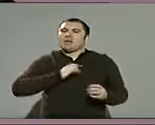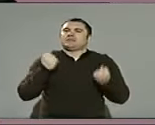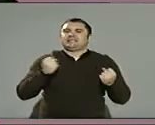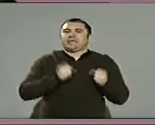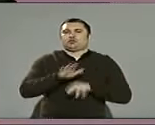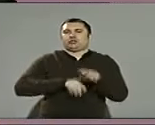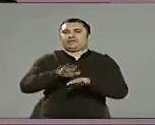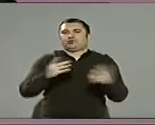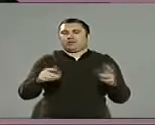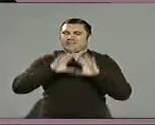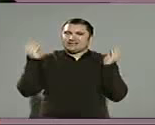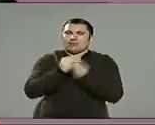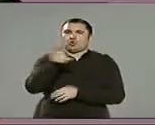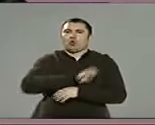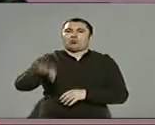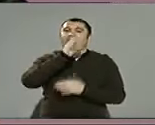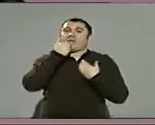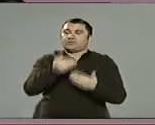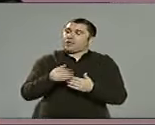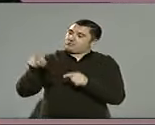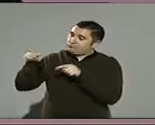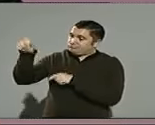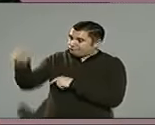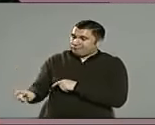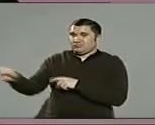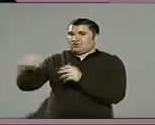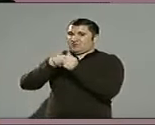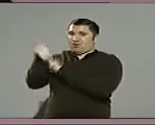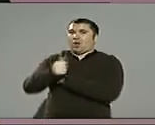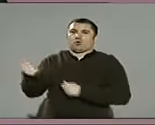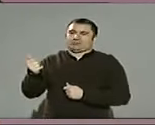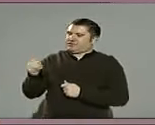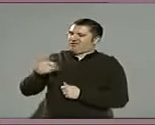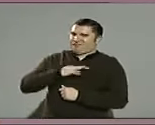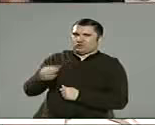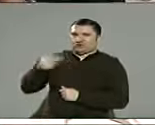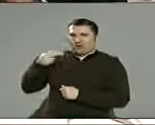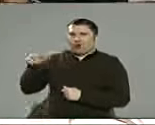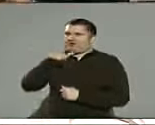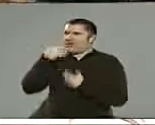Schritt in ganz Europa. Vielen Dank, dass du dabei vorne rangehst, lieber François.